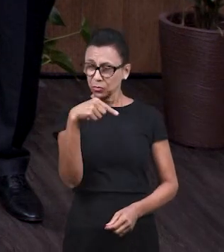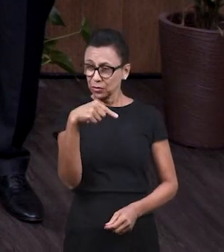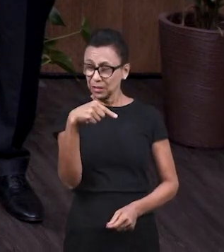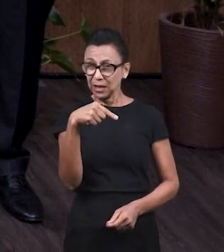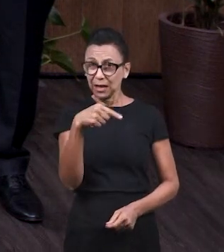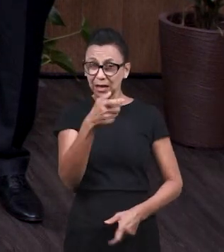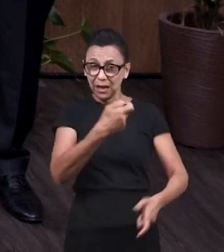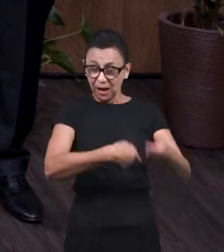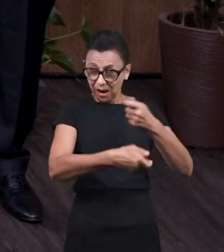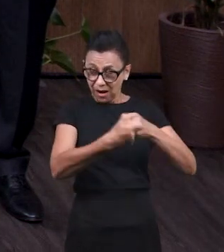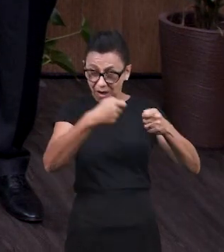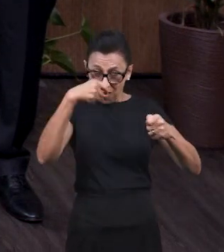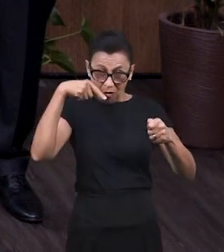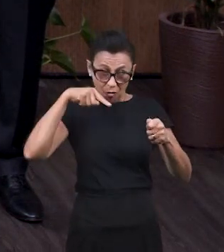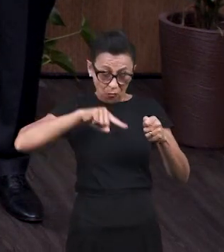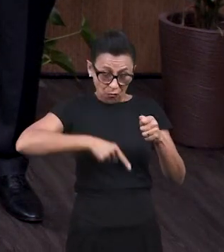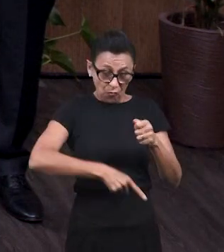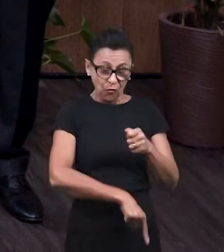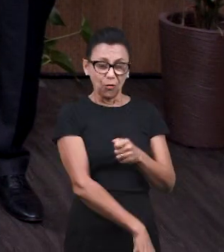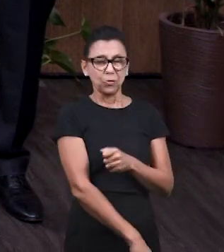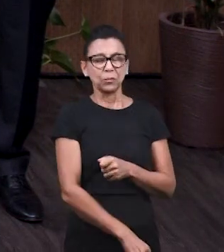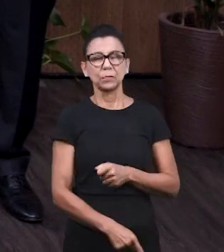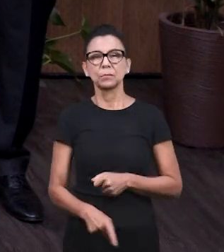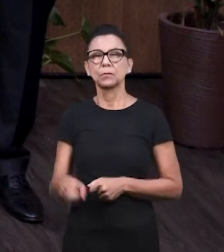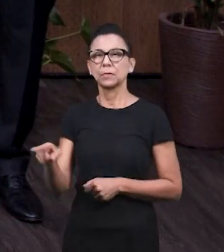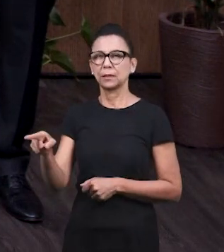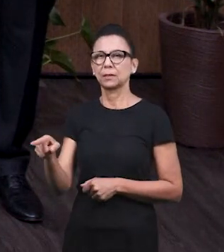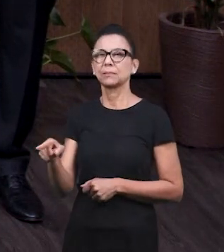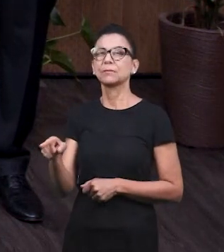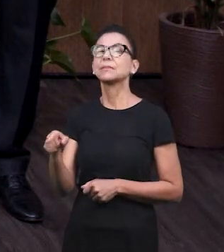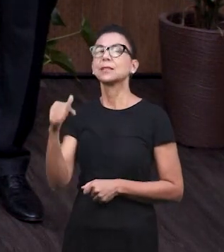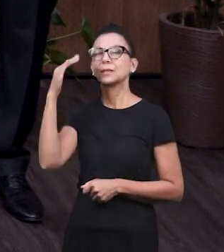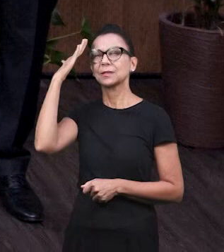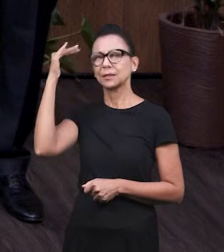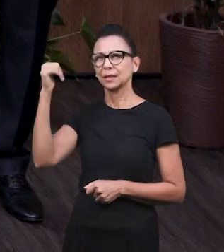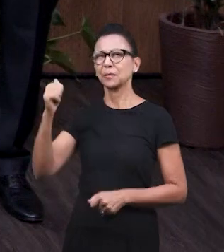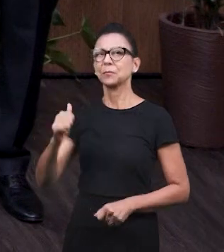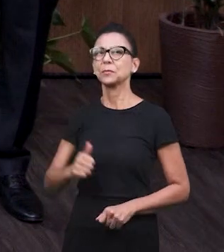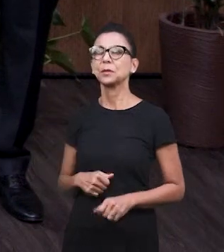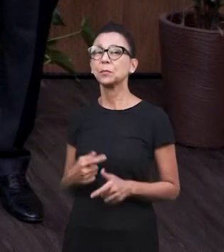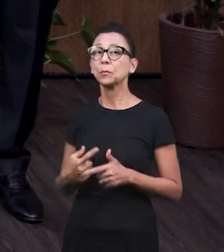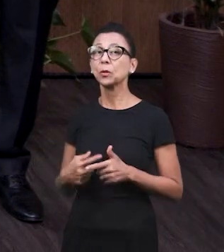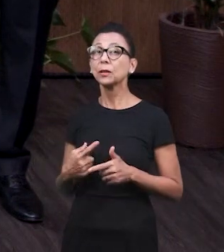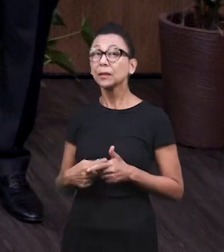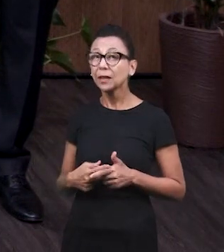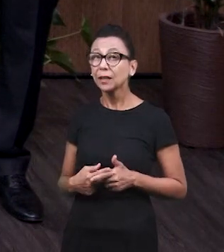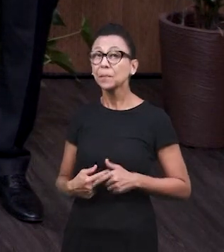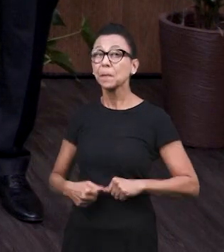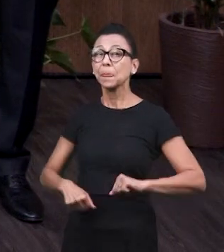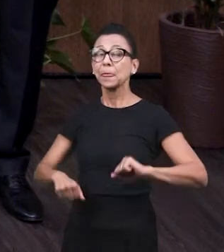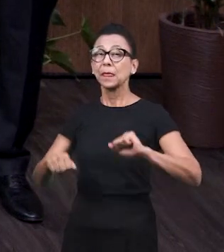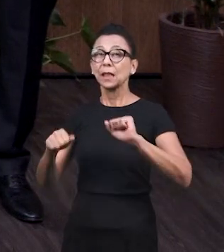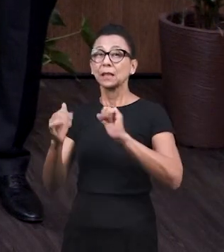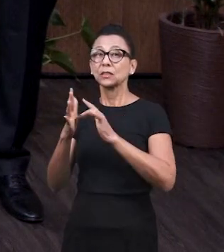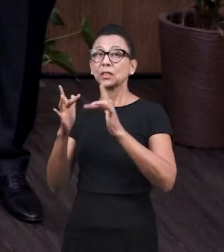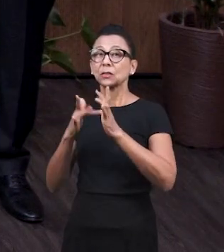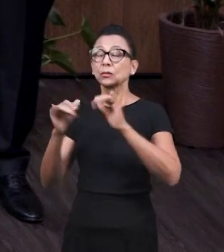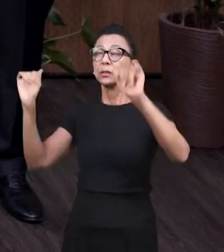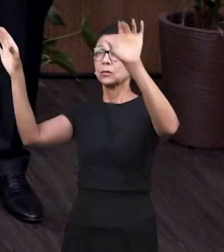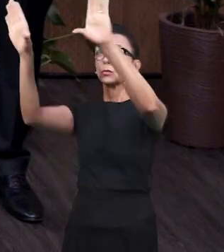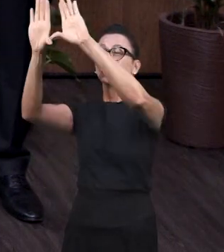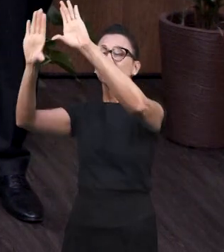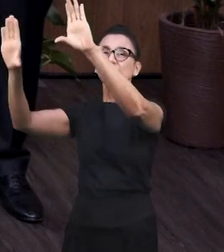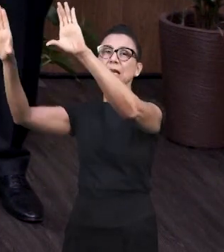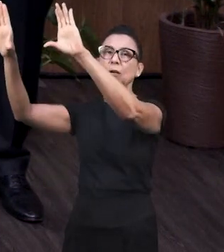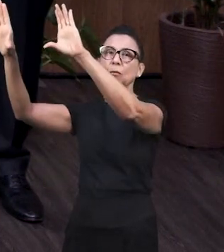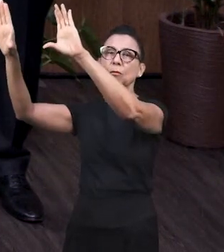car Jésus est descendu de sa gloire et est venu aux profondeurs de ce monde,